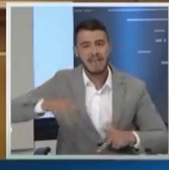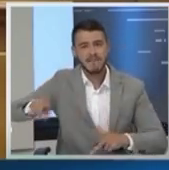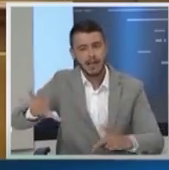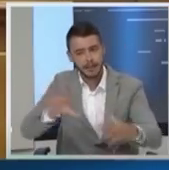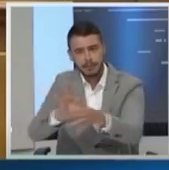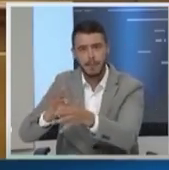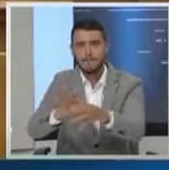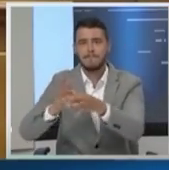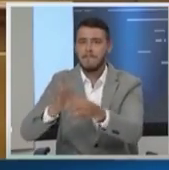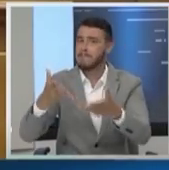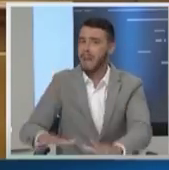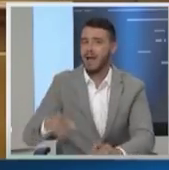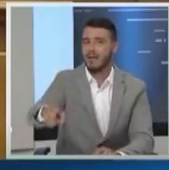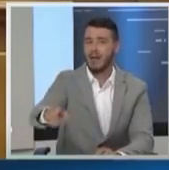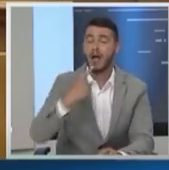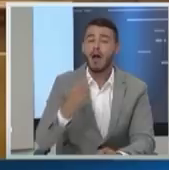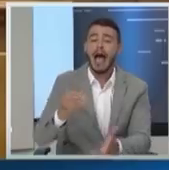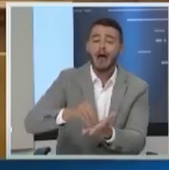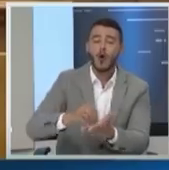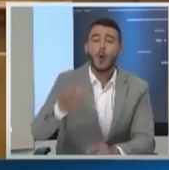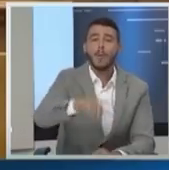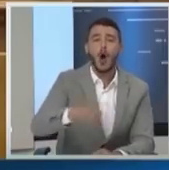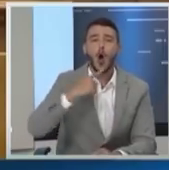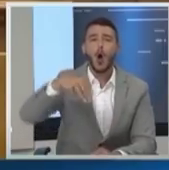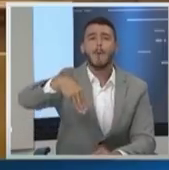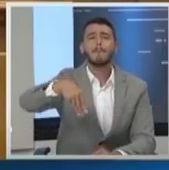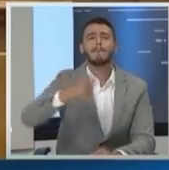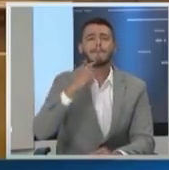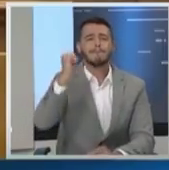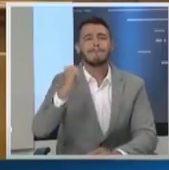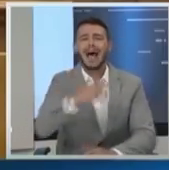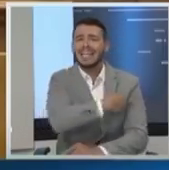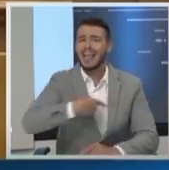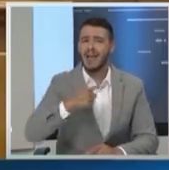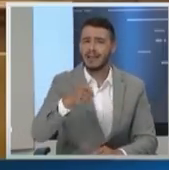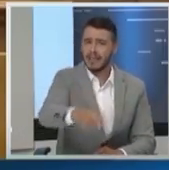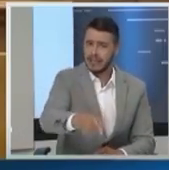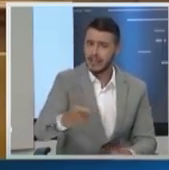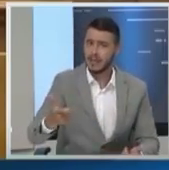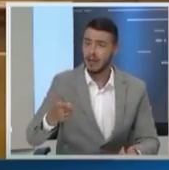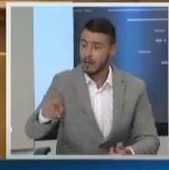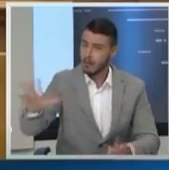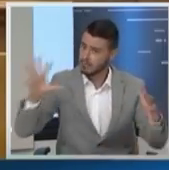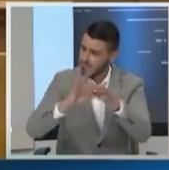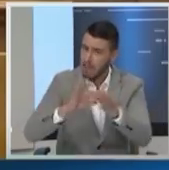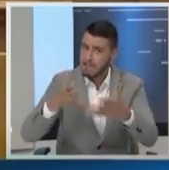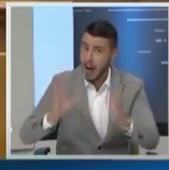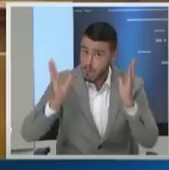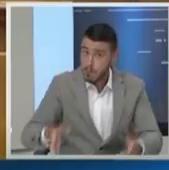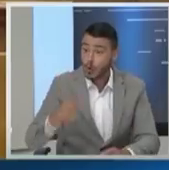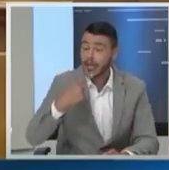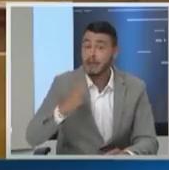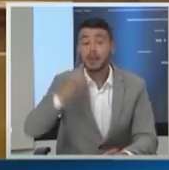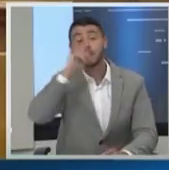τον κύριο Μαρινάκη, που φτάσατε στο σημείο, σε επίκαιρη ερώτηση εδώ στη Βουλή της Νέας Δημοκρατίας,